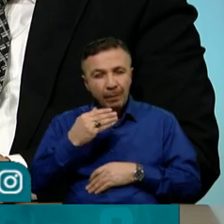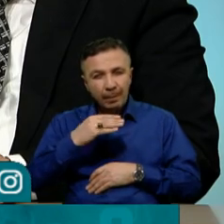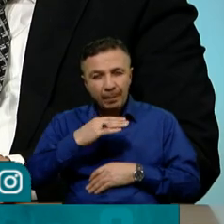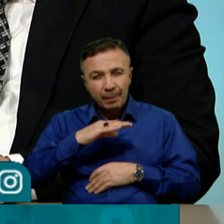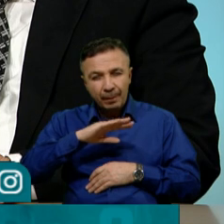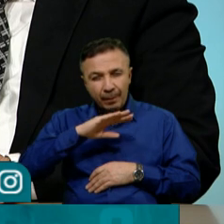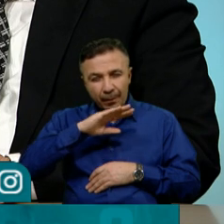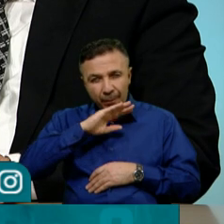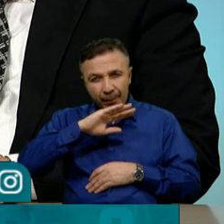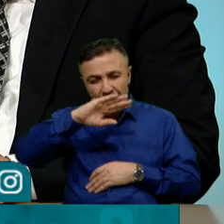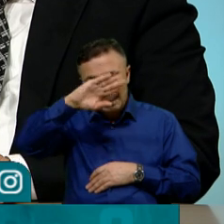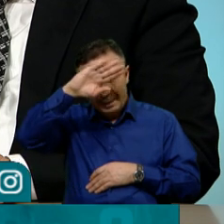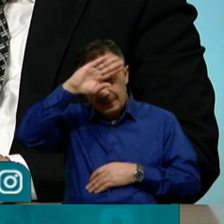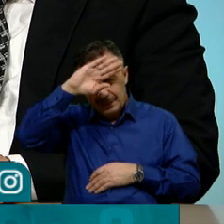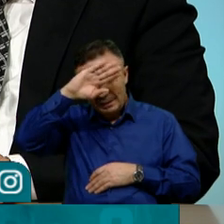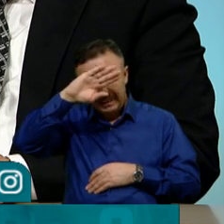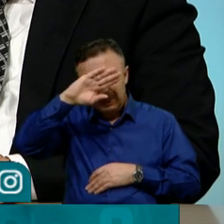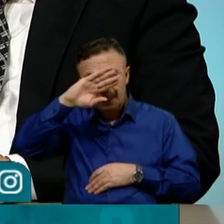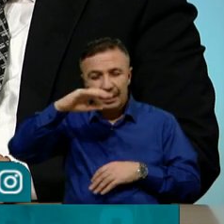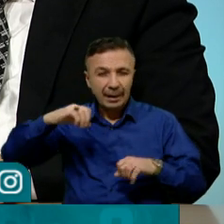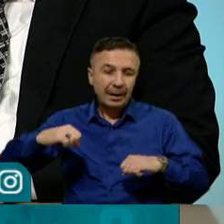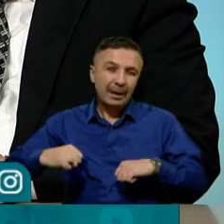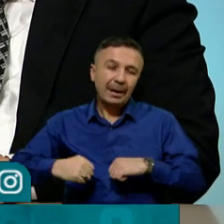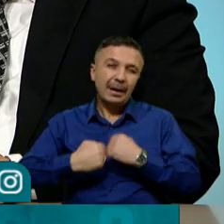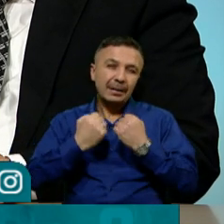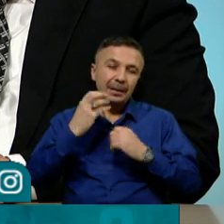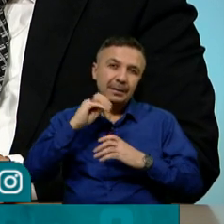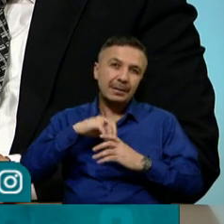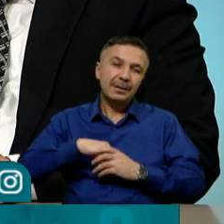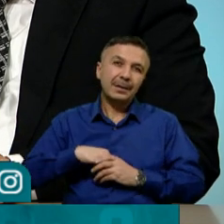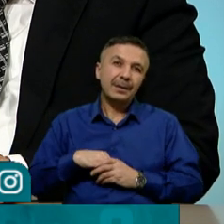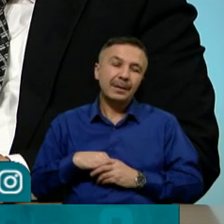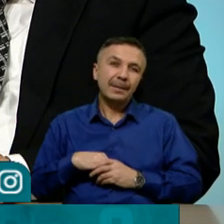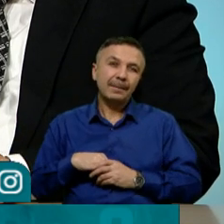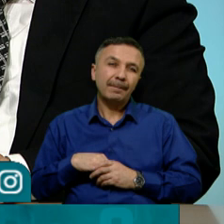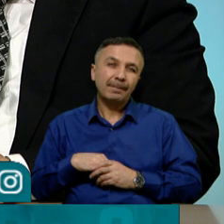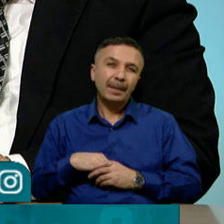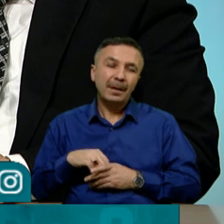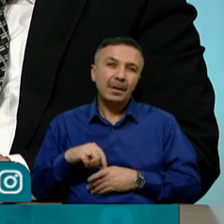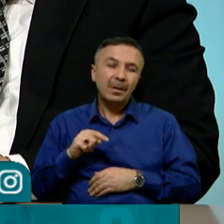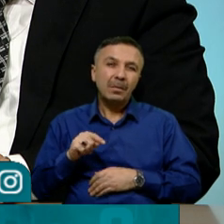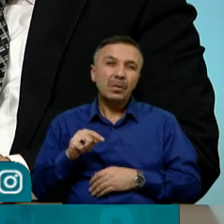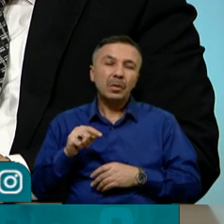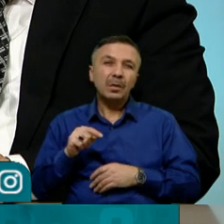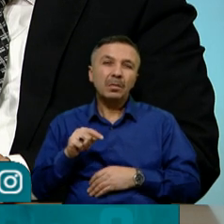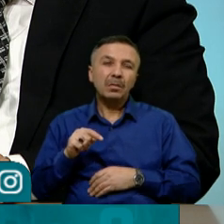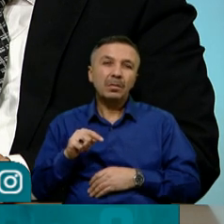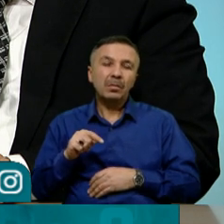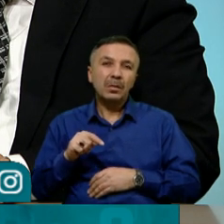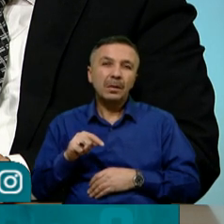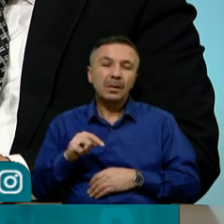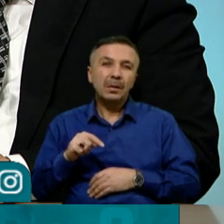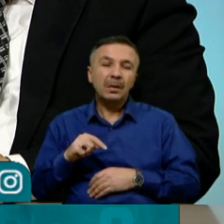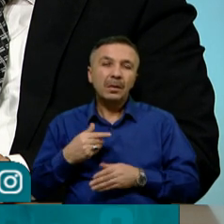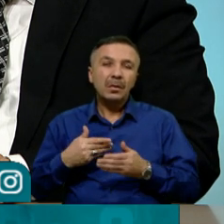Televizyonun sesini kapat masanız anlaşamayacağız Demir Hanım sizinle duyamıyorum çünkü sizin de bayramınız bir